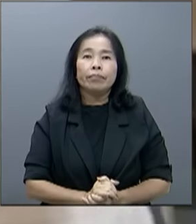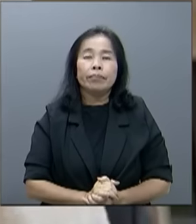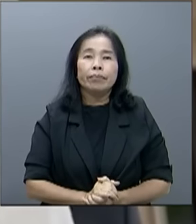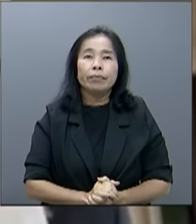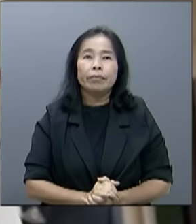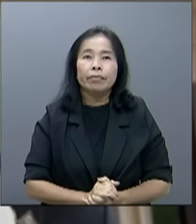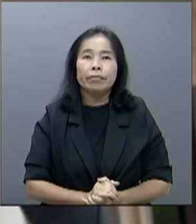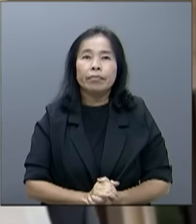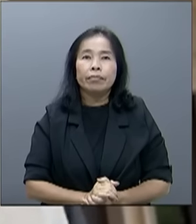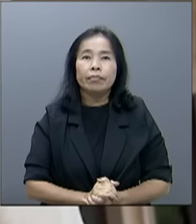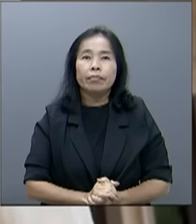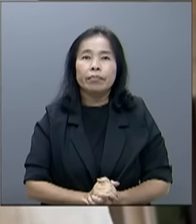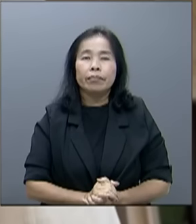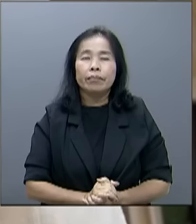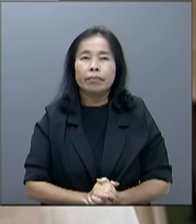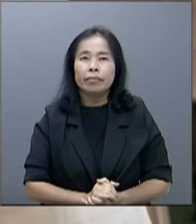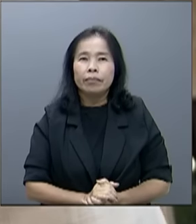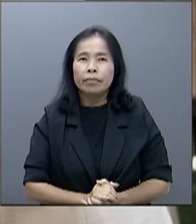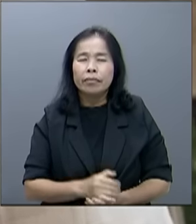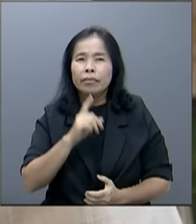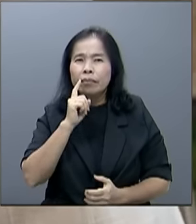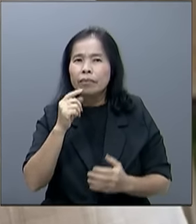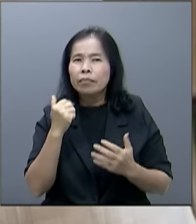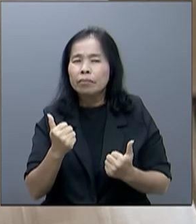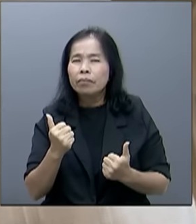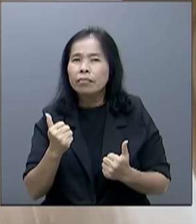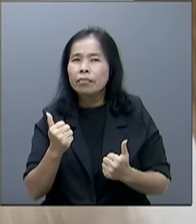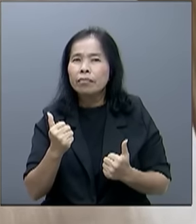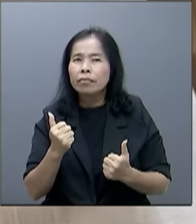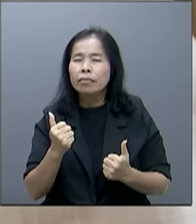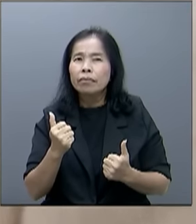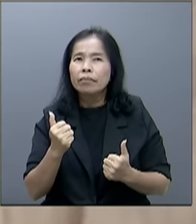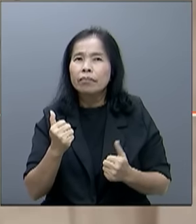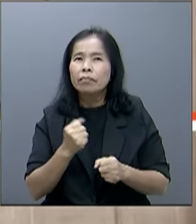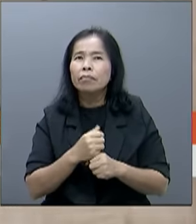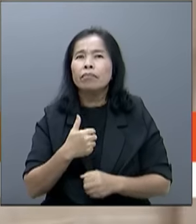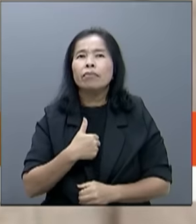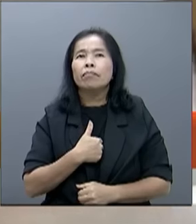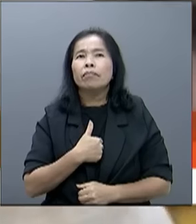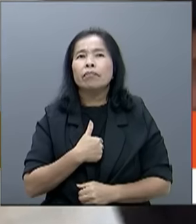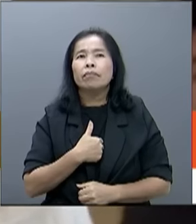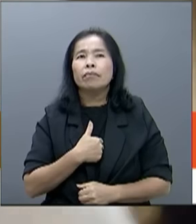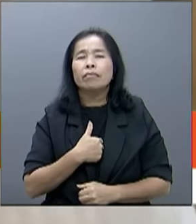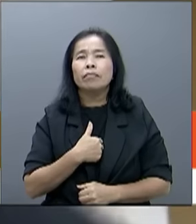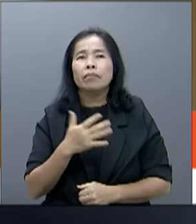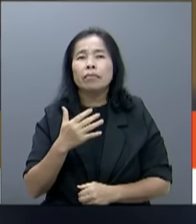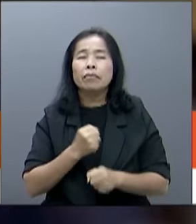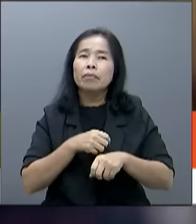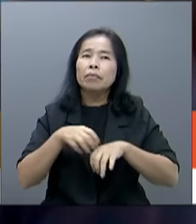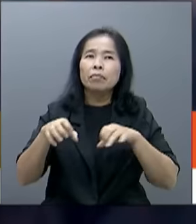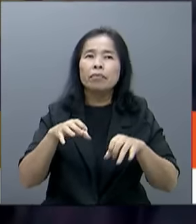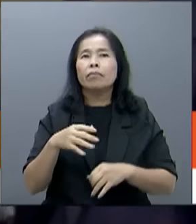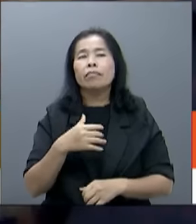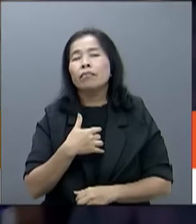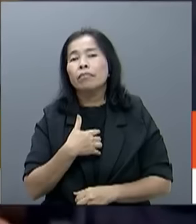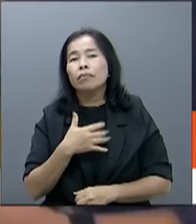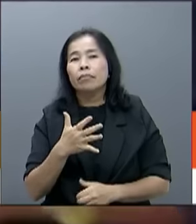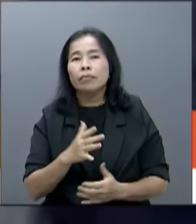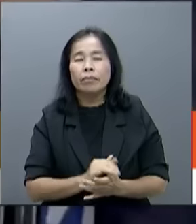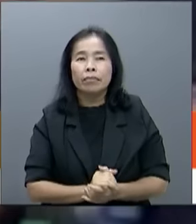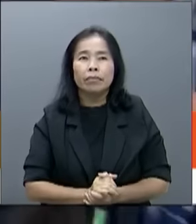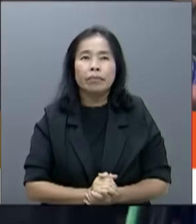อนหลังมีวาระจรของกระทรวงยุติธรรมกับหลักเกณฑ์การขออภัยยาพ่อตรงนี้ค่ะ ไม่ มีการหารือกันตรงนี้ครับมีการหารือในรายละเอียดเ